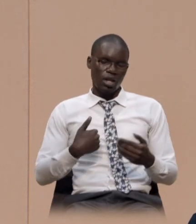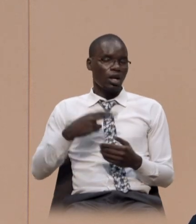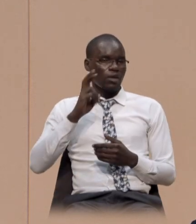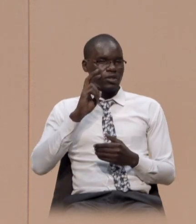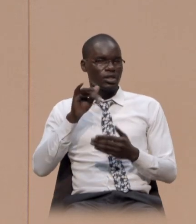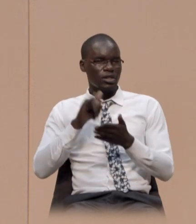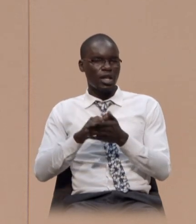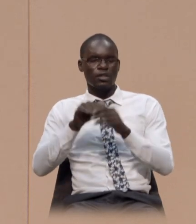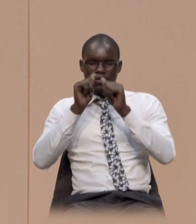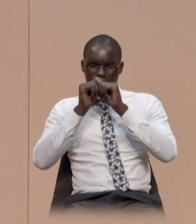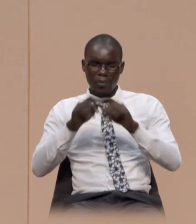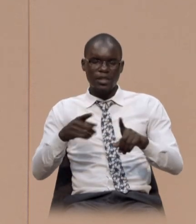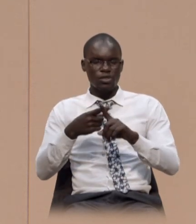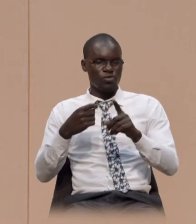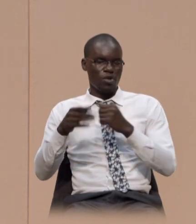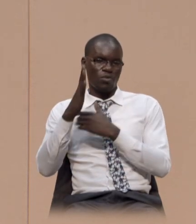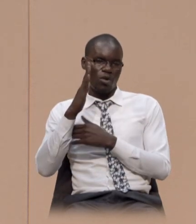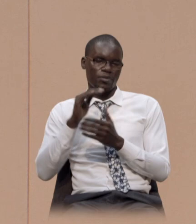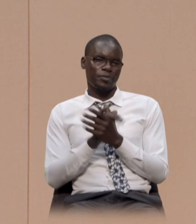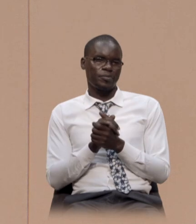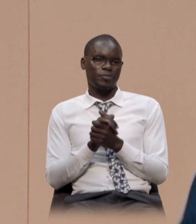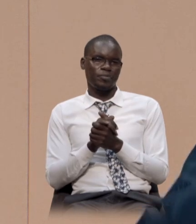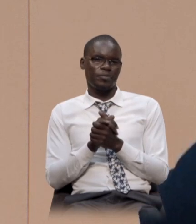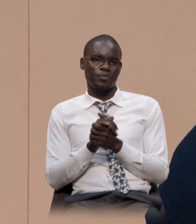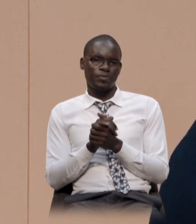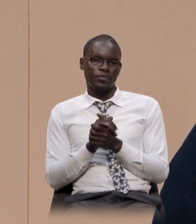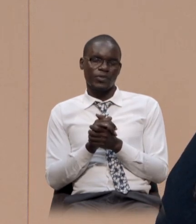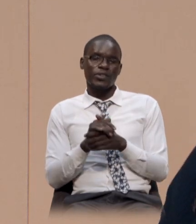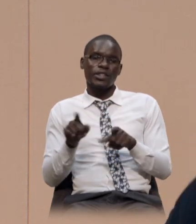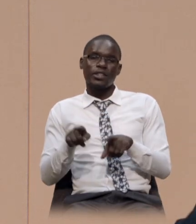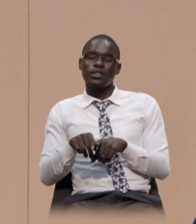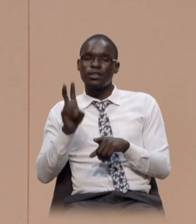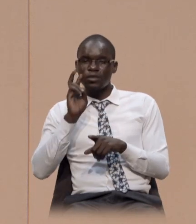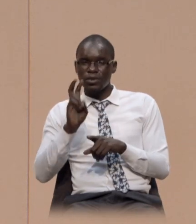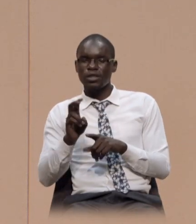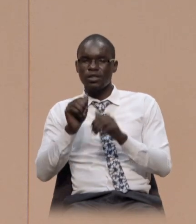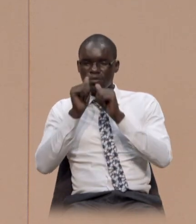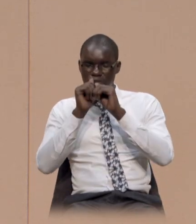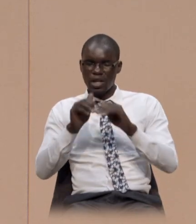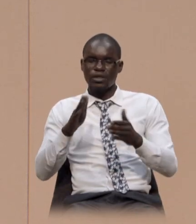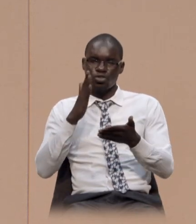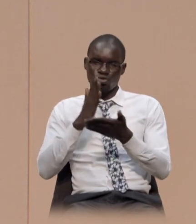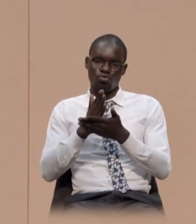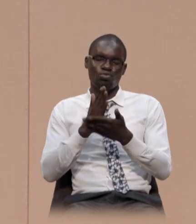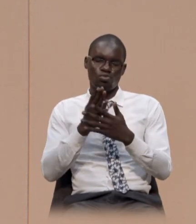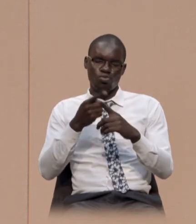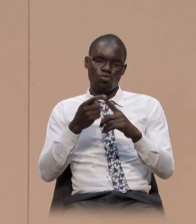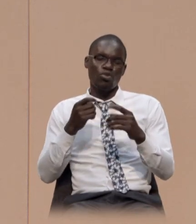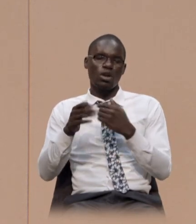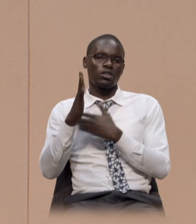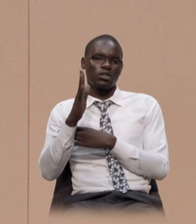hiyo ni mibaraka kutoka kwa Mungu. Na wakaona ya kwamba ni mibaraka hakika kutoka kwa Mungu.